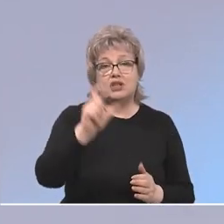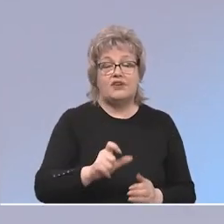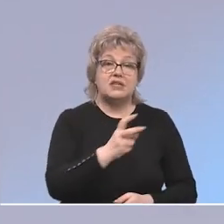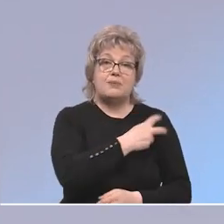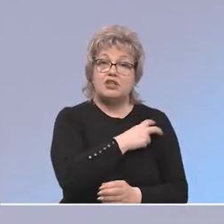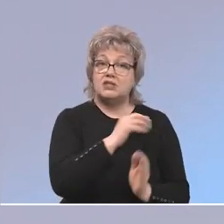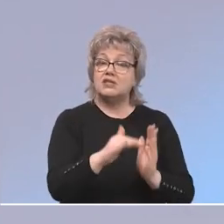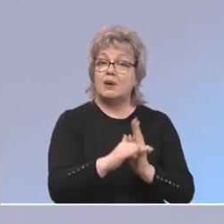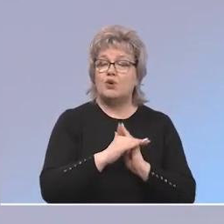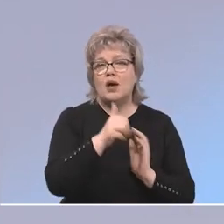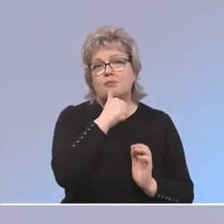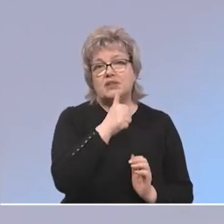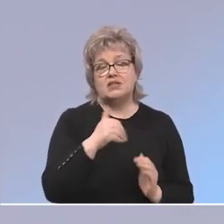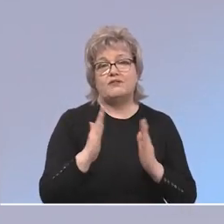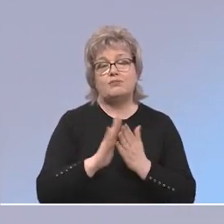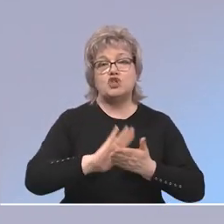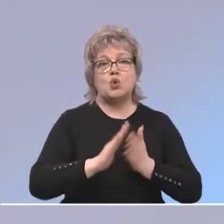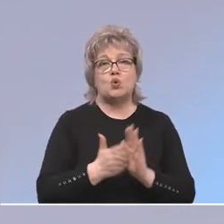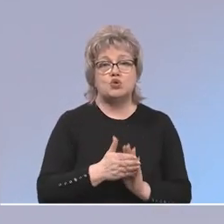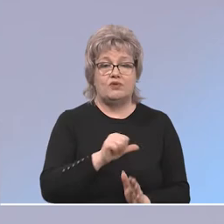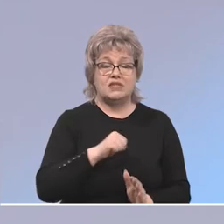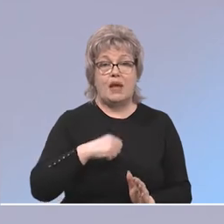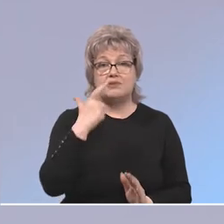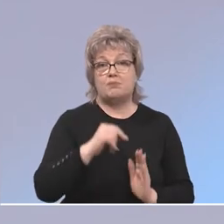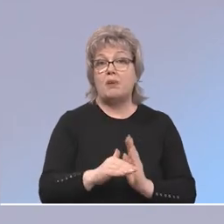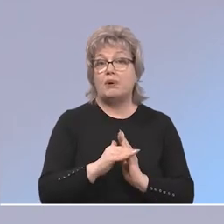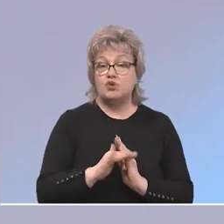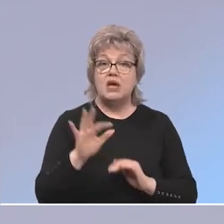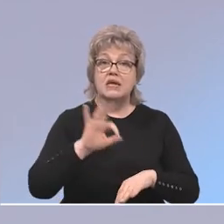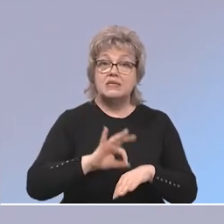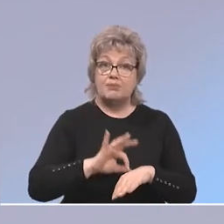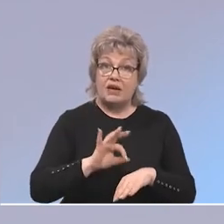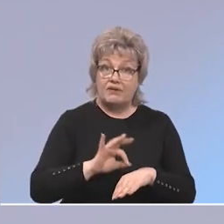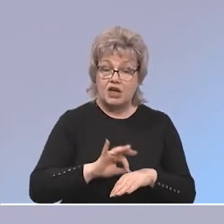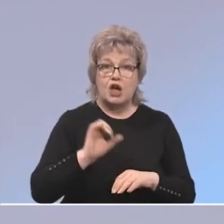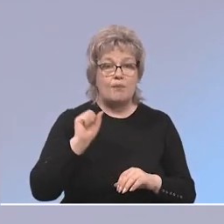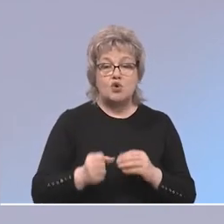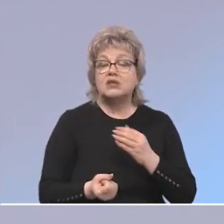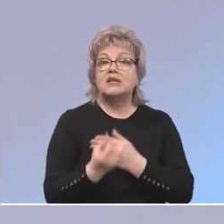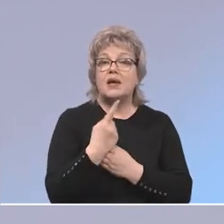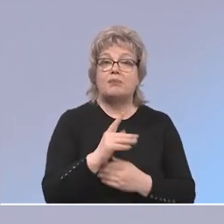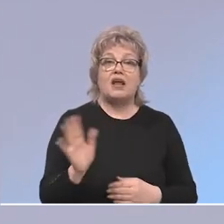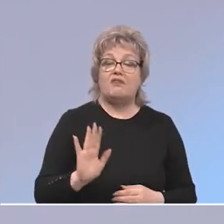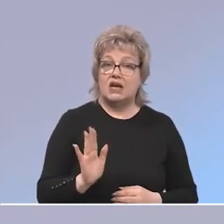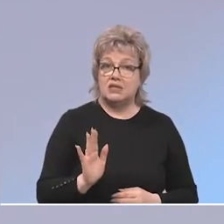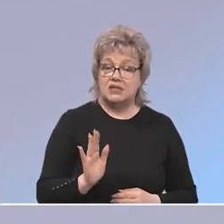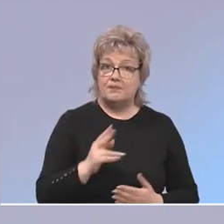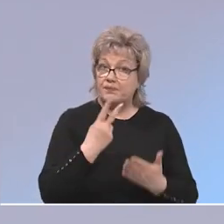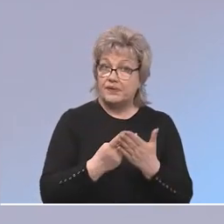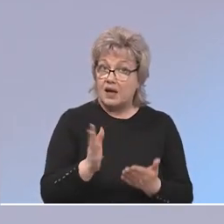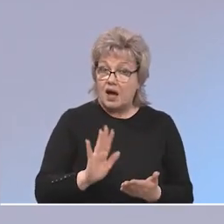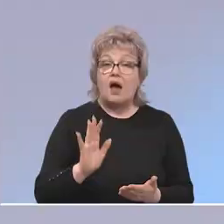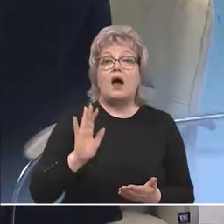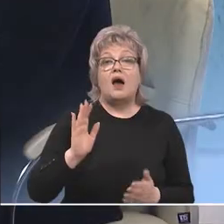медицинской помощью, пытается как-то в домашних условиях себе помочь, и заболевание долго может себя не проявлять. Но